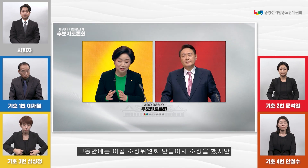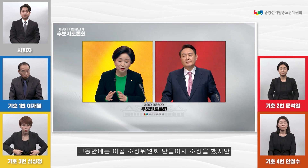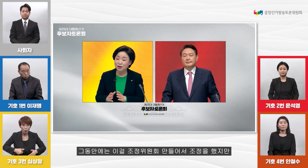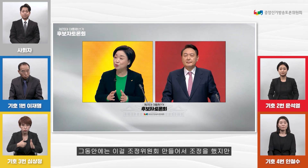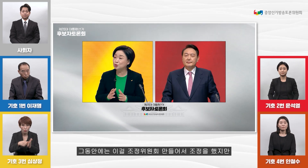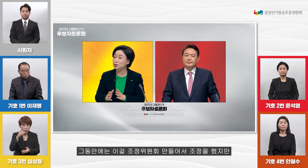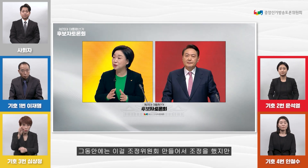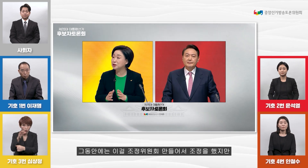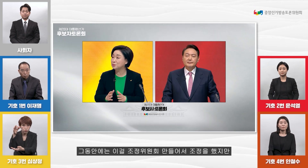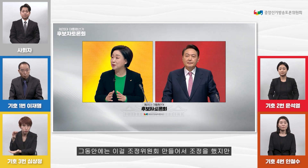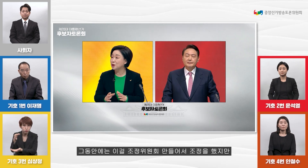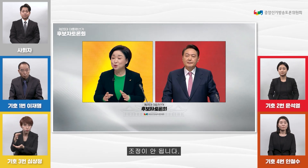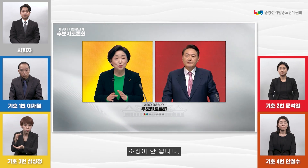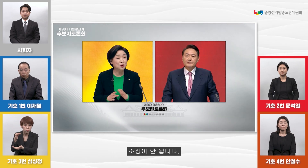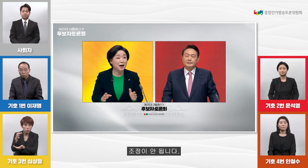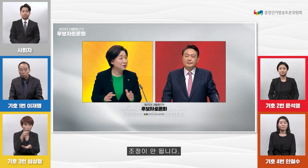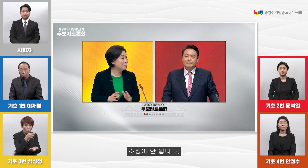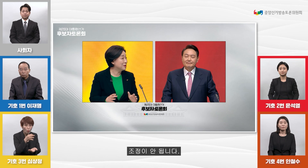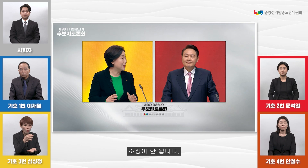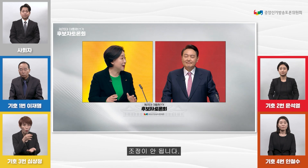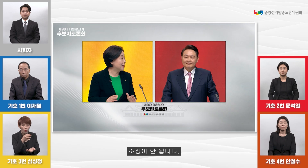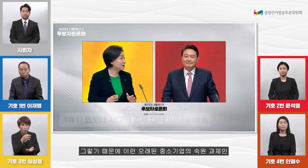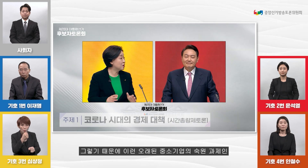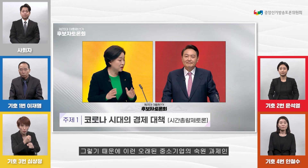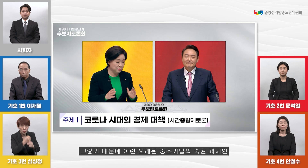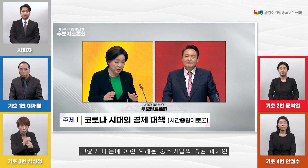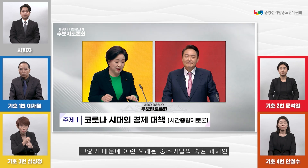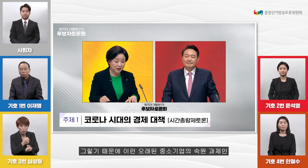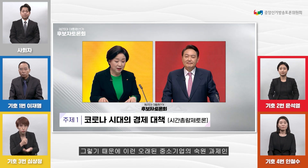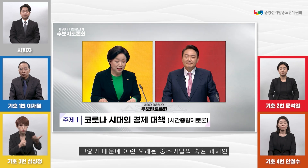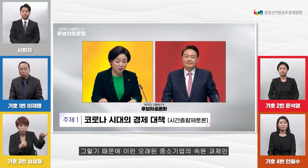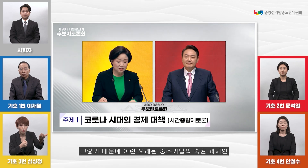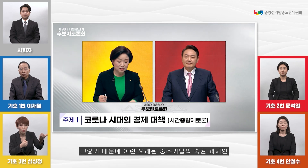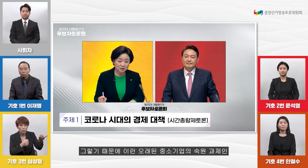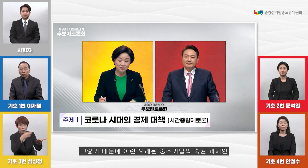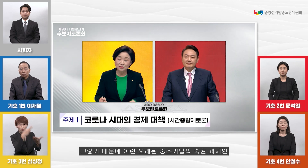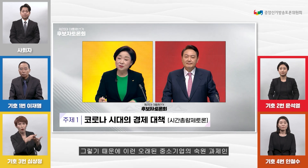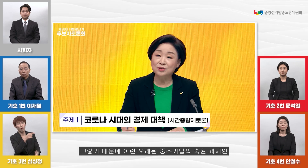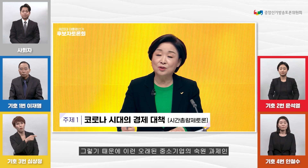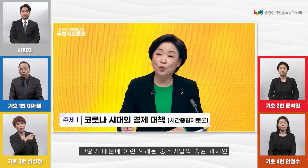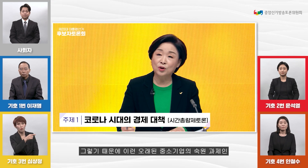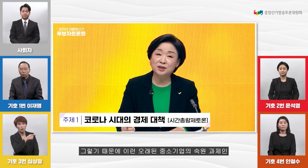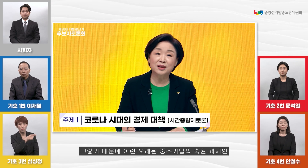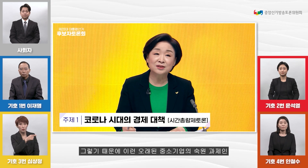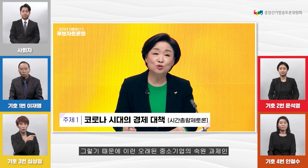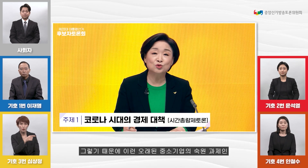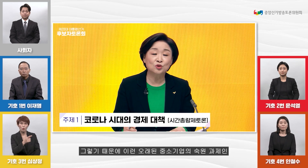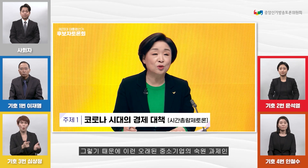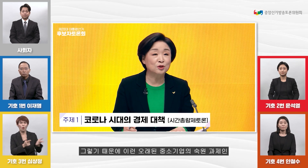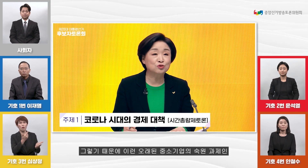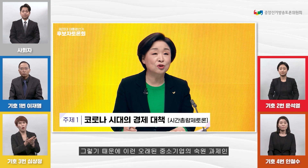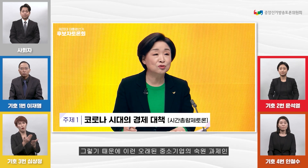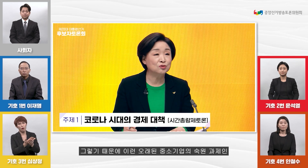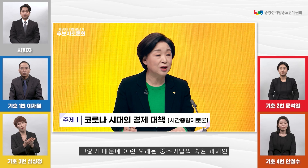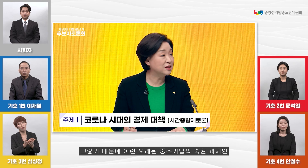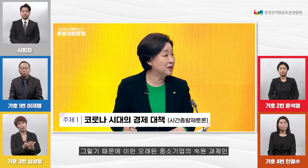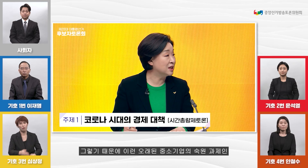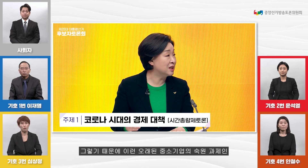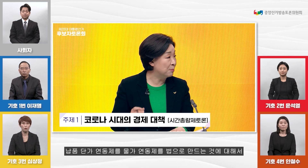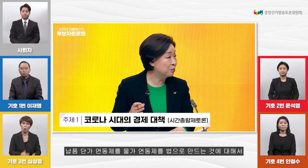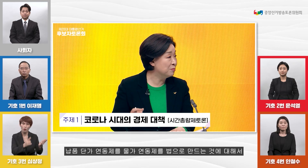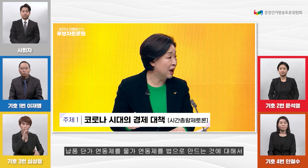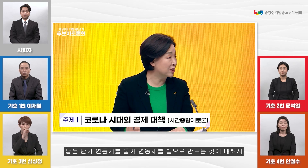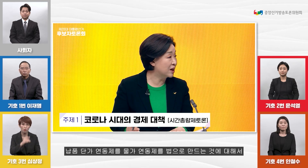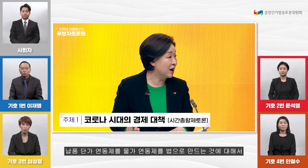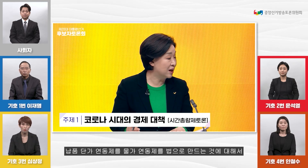조정위원회 만들어가지고 조정을 했지만 조정이 안 됩니다. 그렇기 때문에 이런 그 오래된 중소기업의 수건 과제인